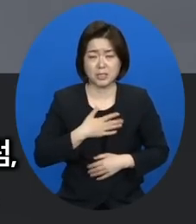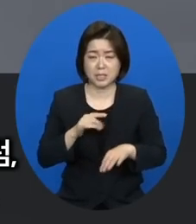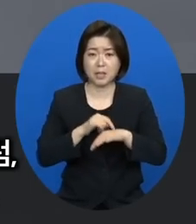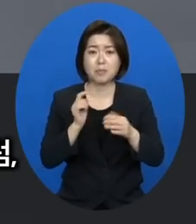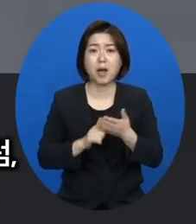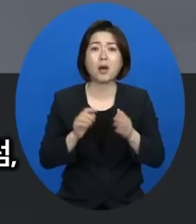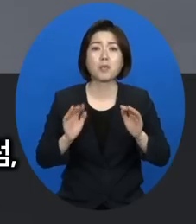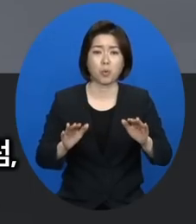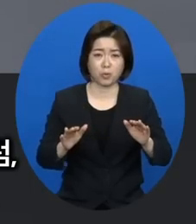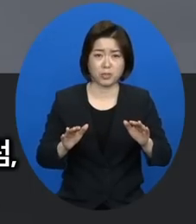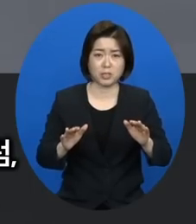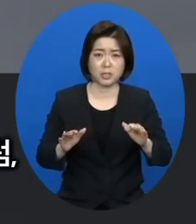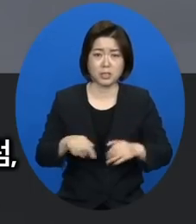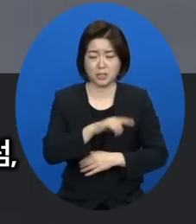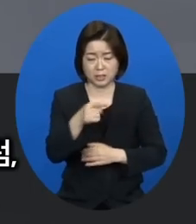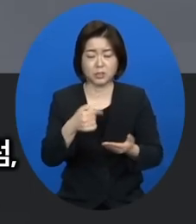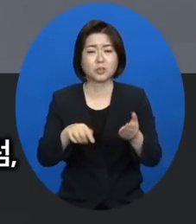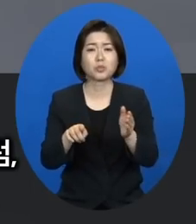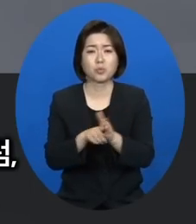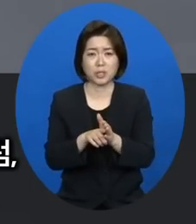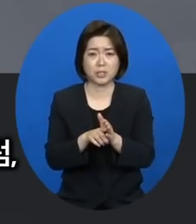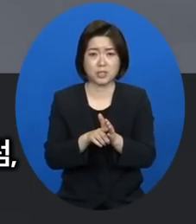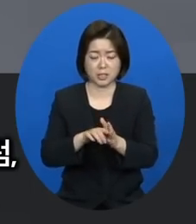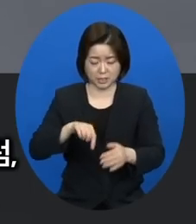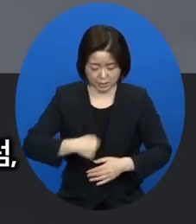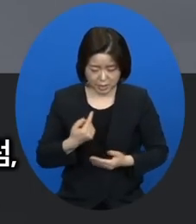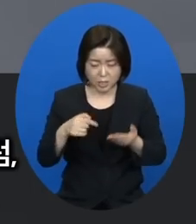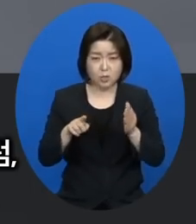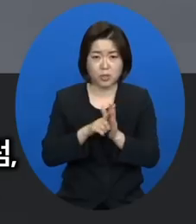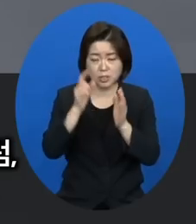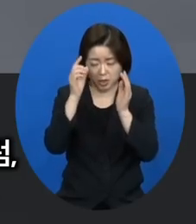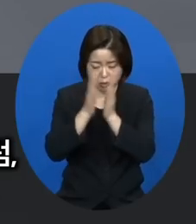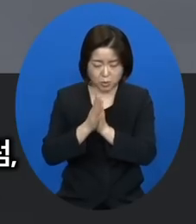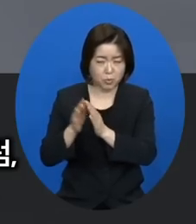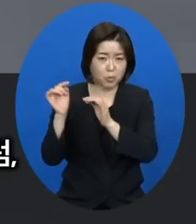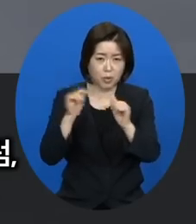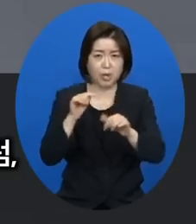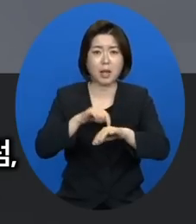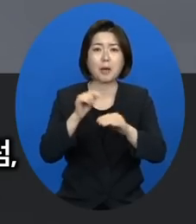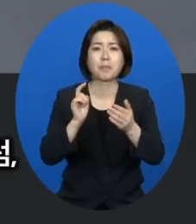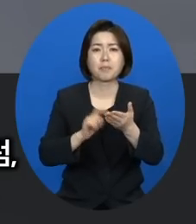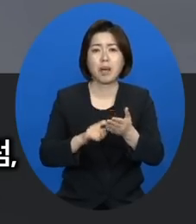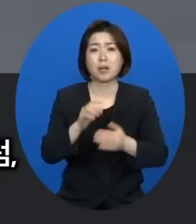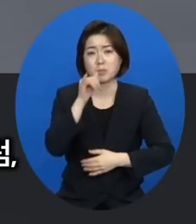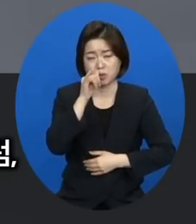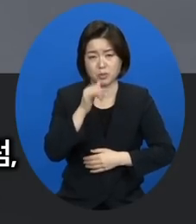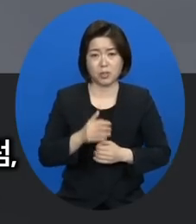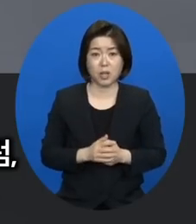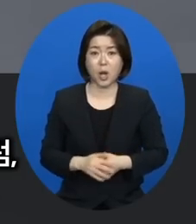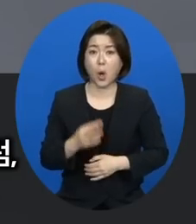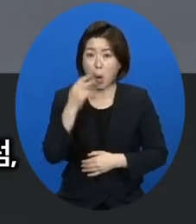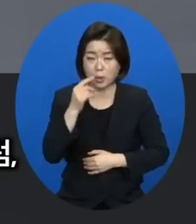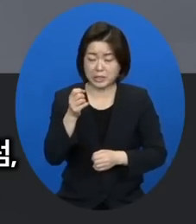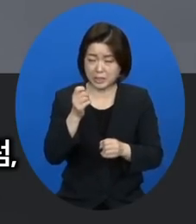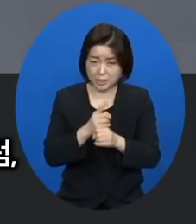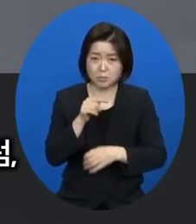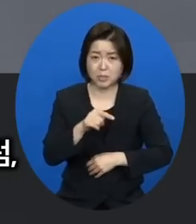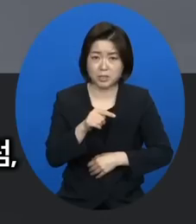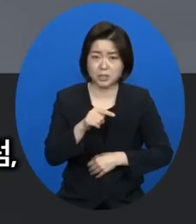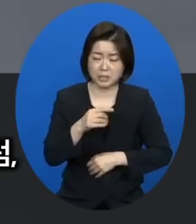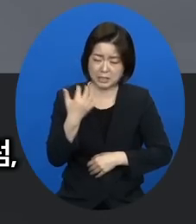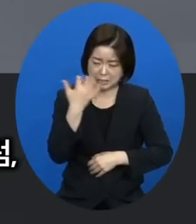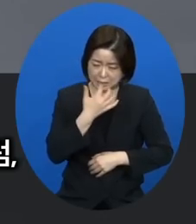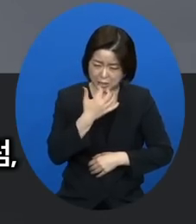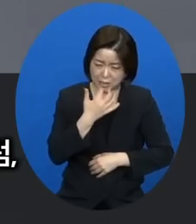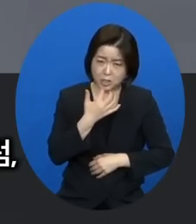오늘 그들을 위해서, 그 자신을 위해서 기도하라는 마음을 주십니다. 여러분, 혹시 이미 그 성적인